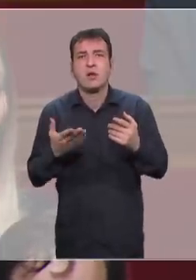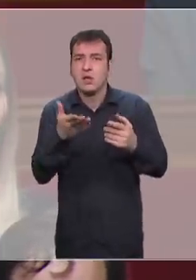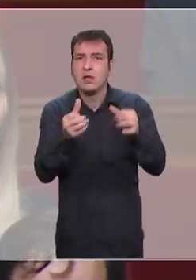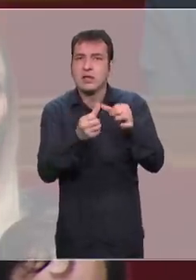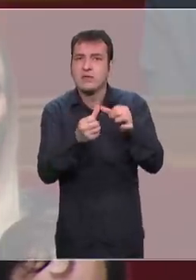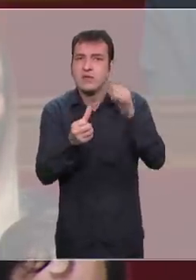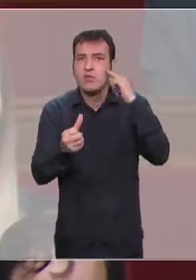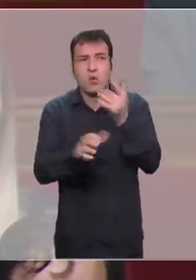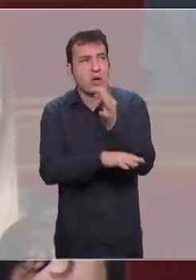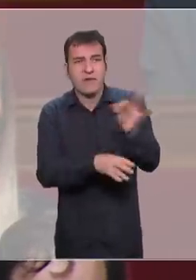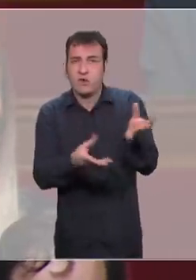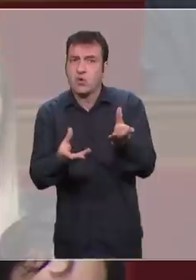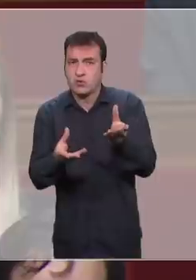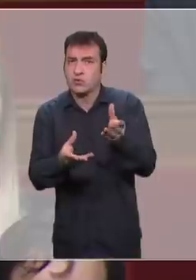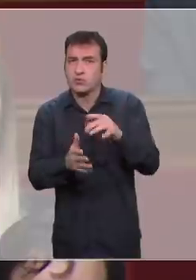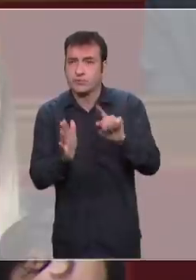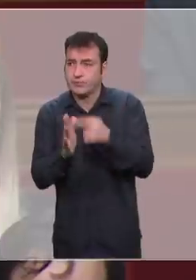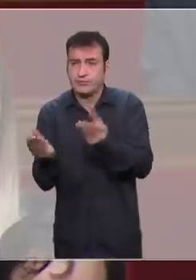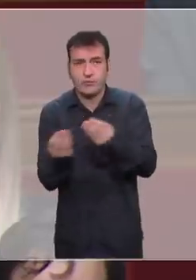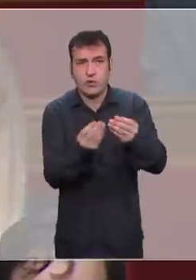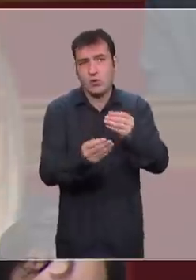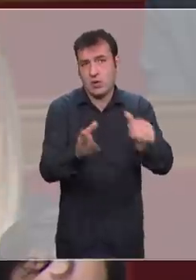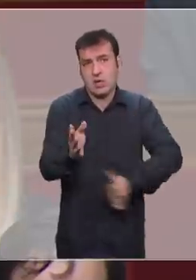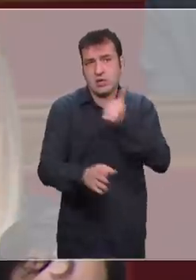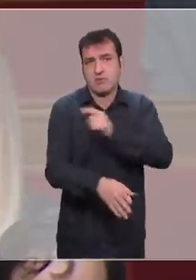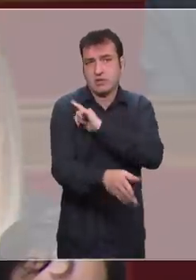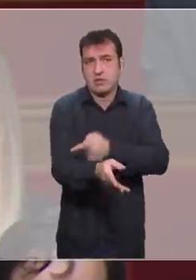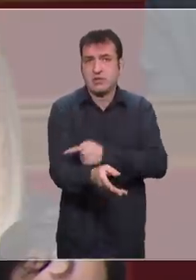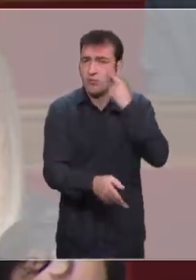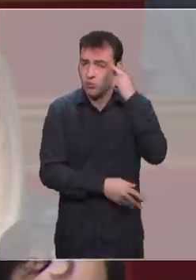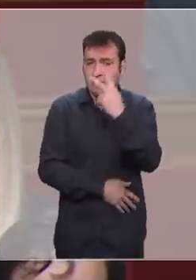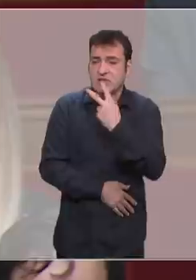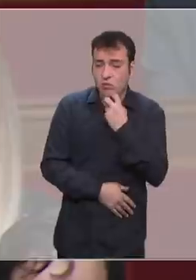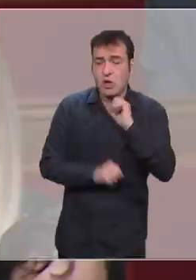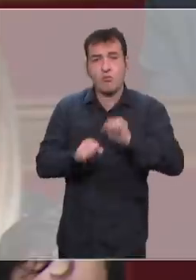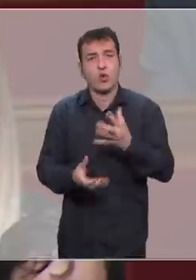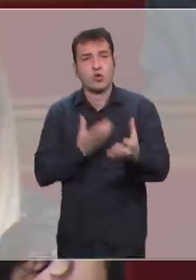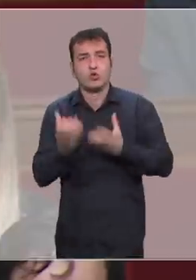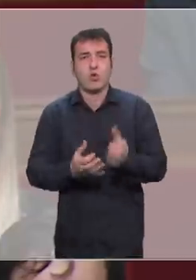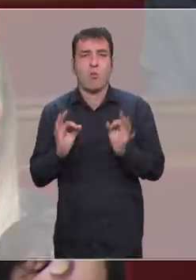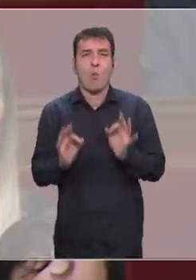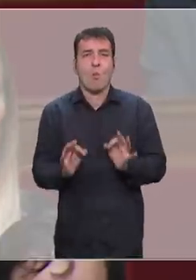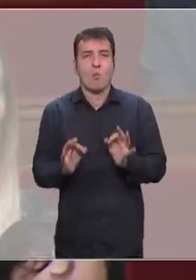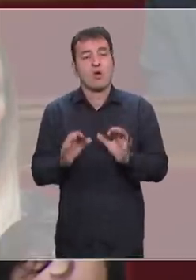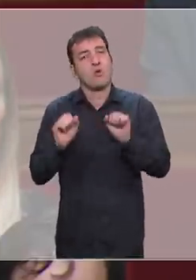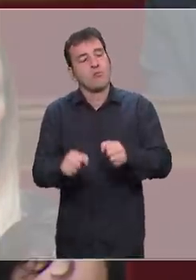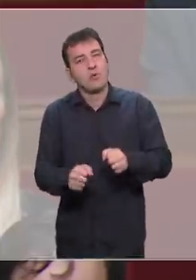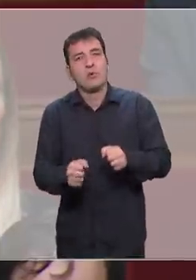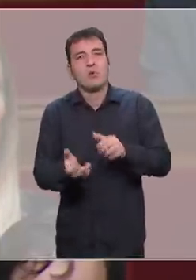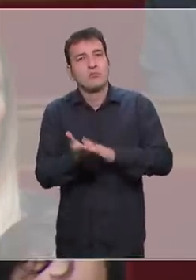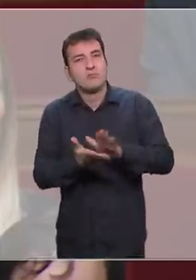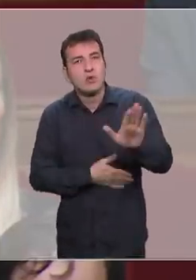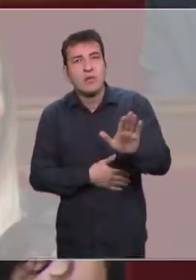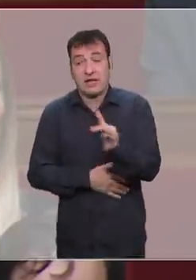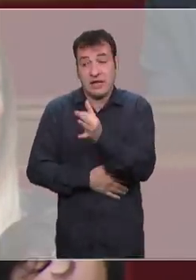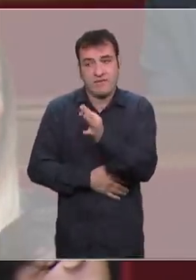que compte faire le gouvernement pour redonner à la France l'indépendance énergétique qui permettra à ses citoyens de se chauffer décemment ? Pouvez-vous garantir que les Français